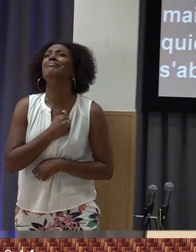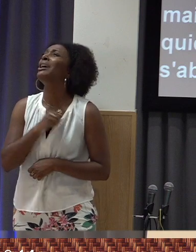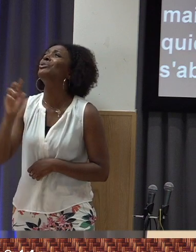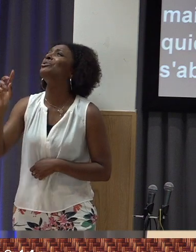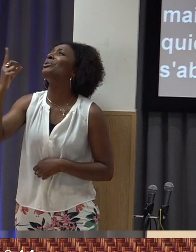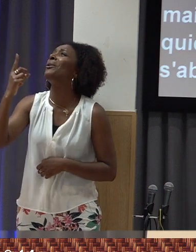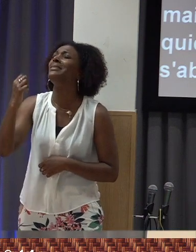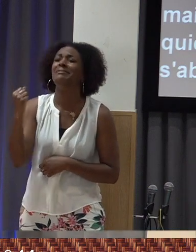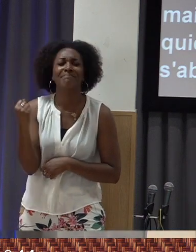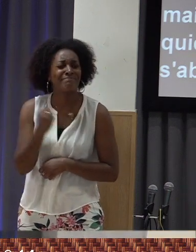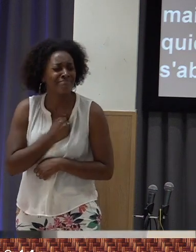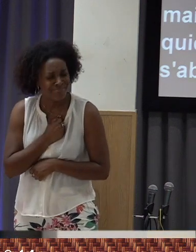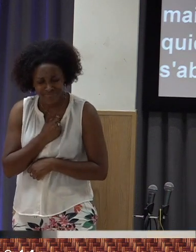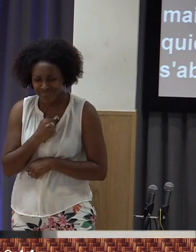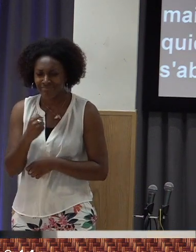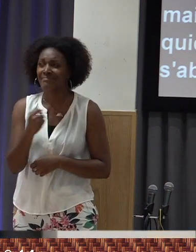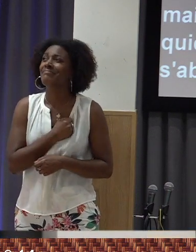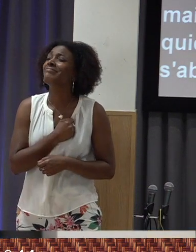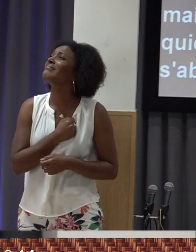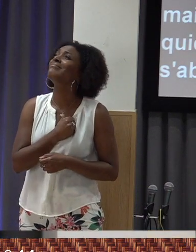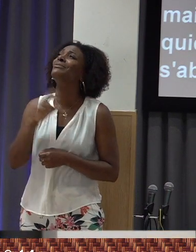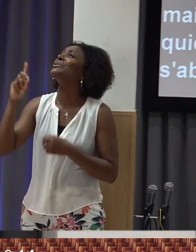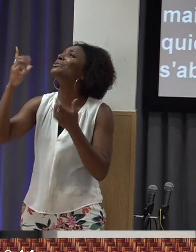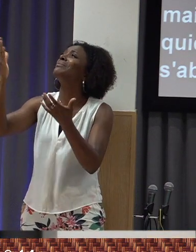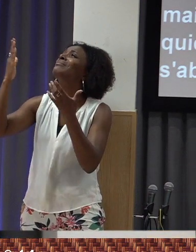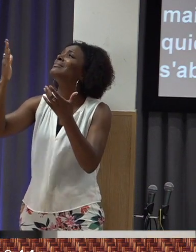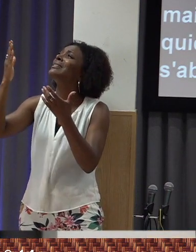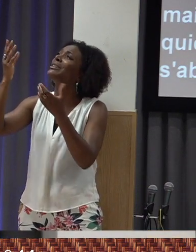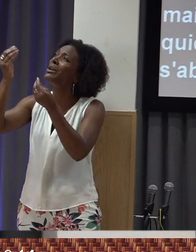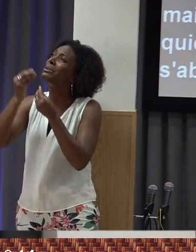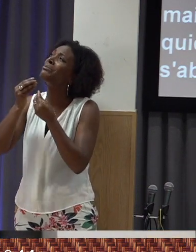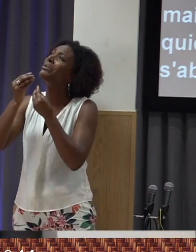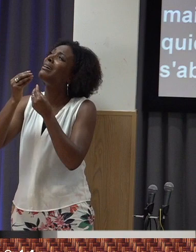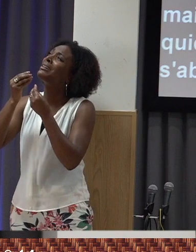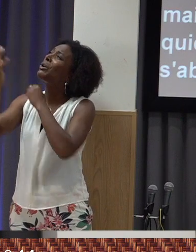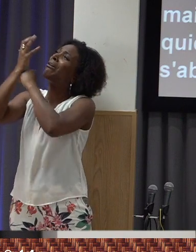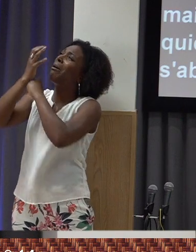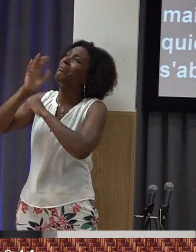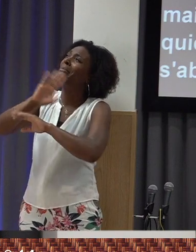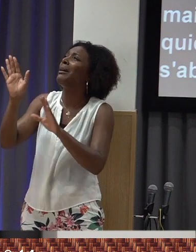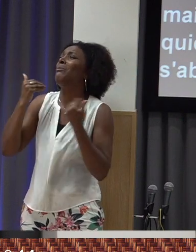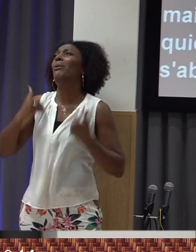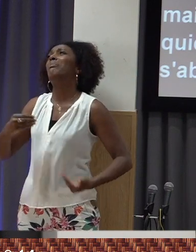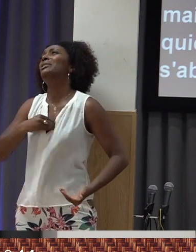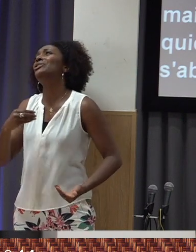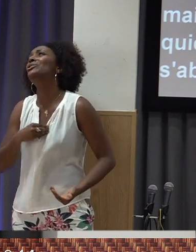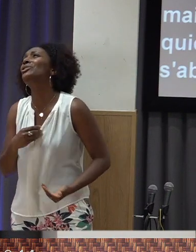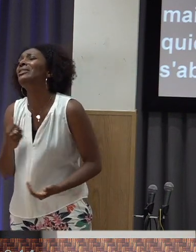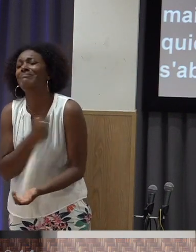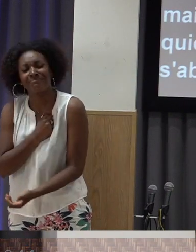Dieu, quelle différence, hein, regardez, ô Dieu, sois apaisé envers moi, qui suis un pécheur. Je vous le